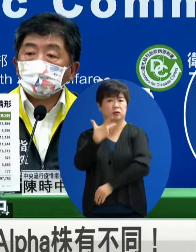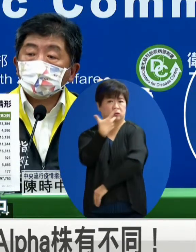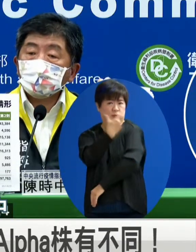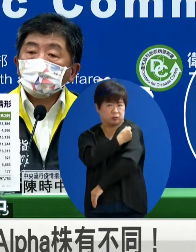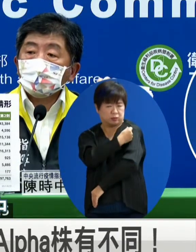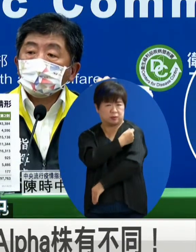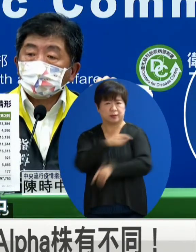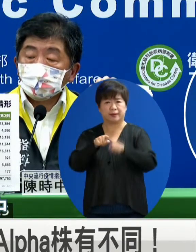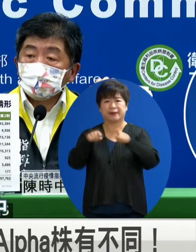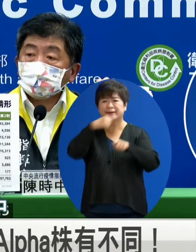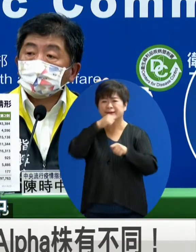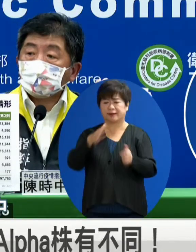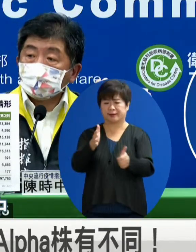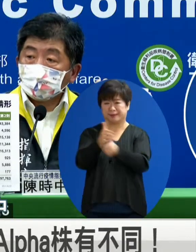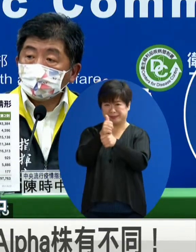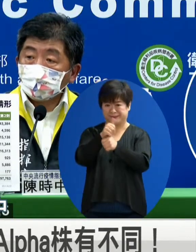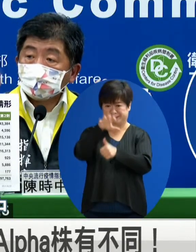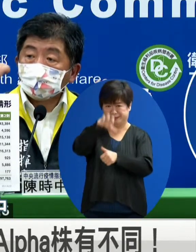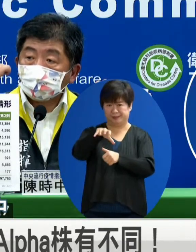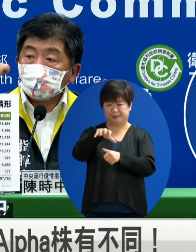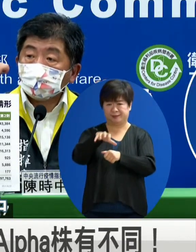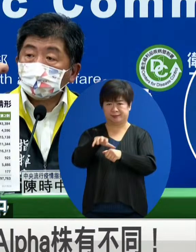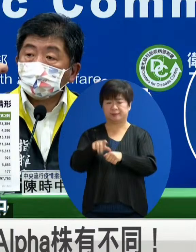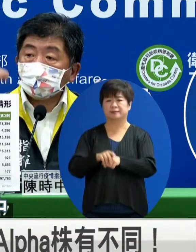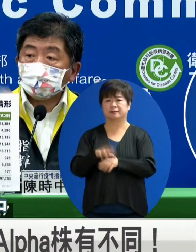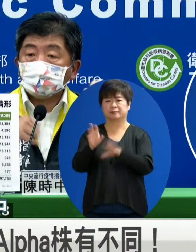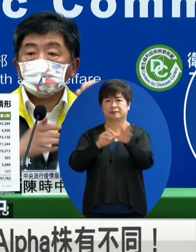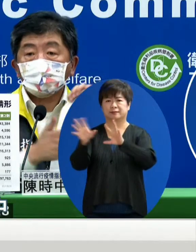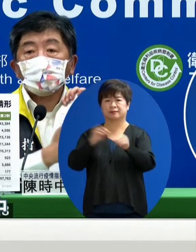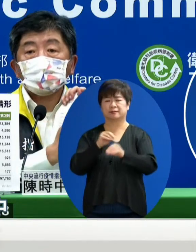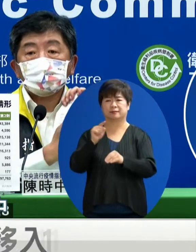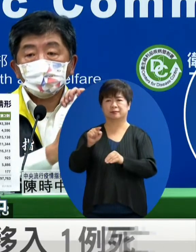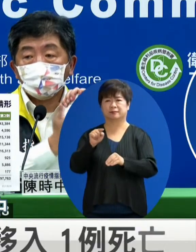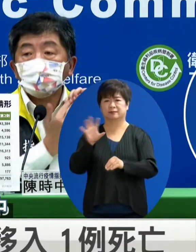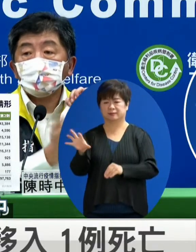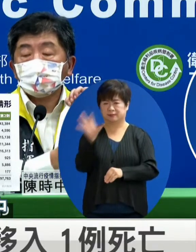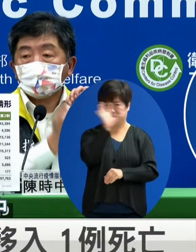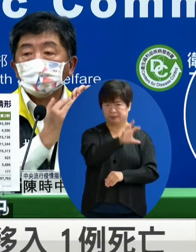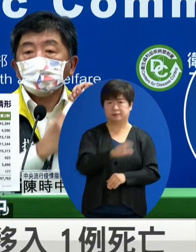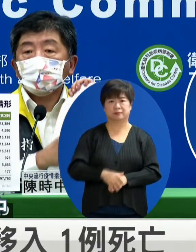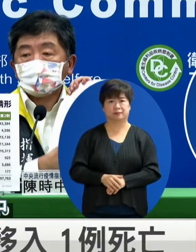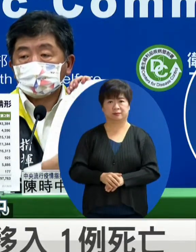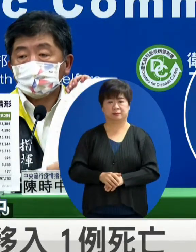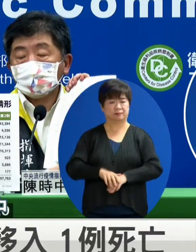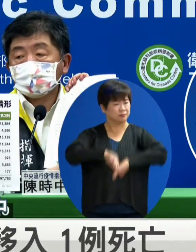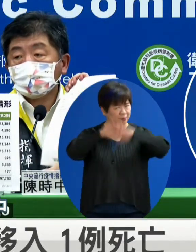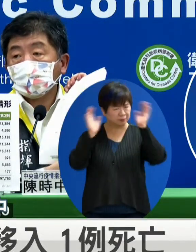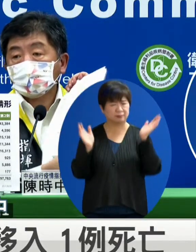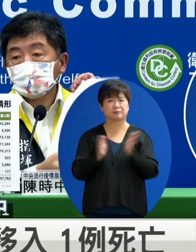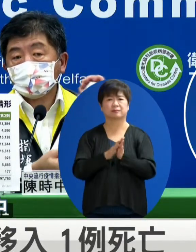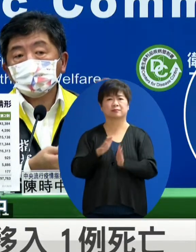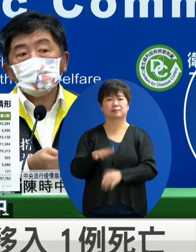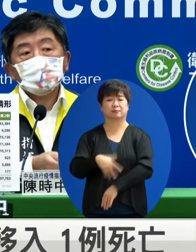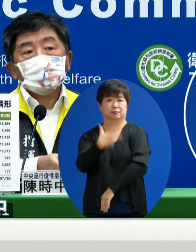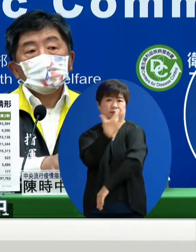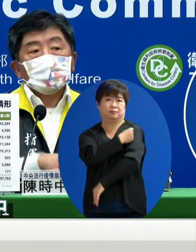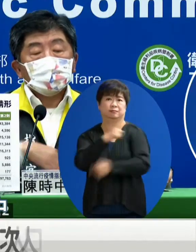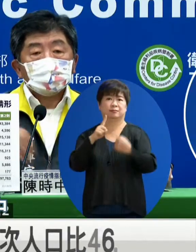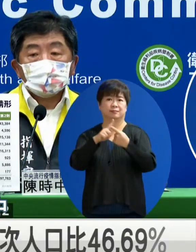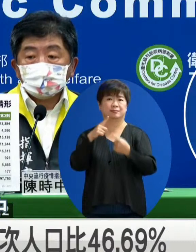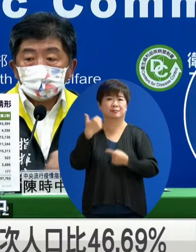射平台，从注射平台传上来的，好，所以这里面会是全部的，好，施打的